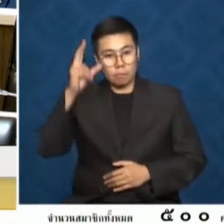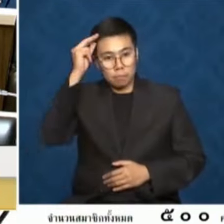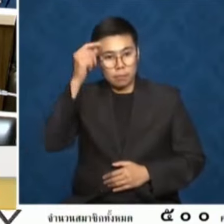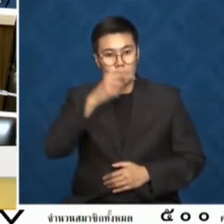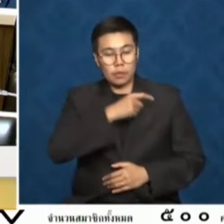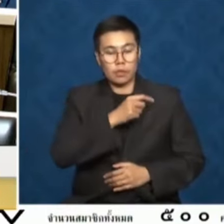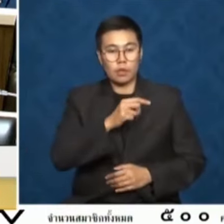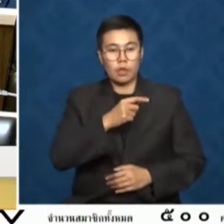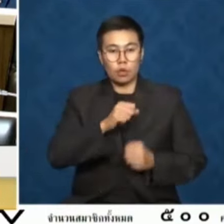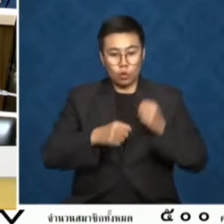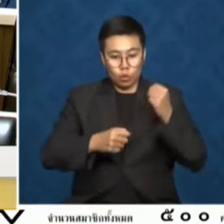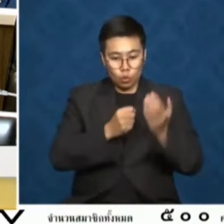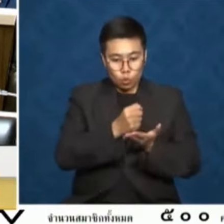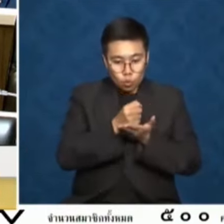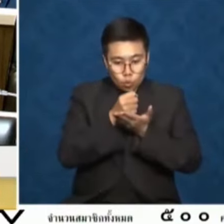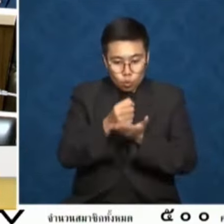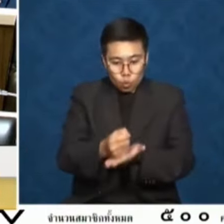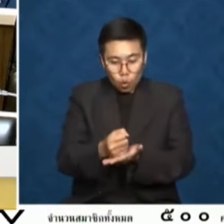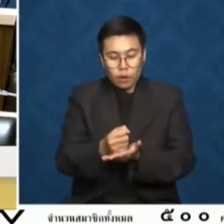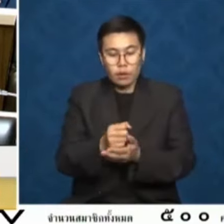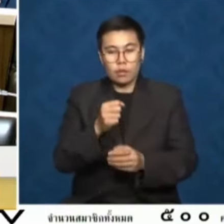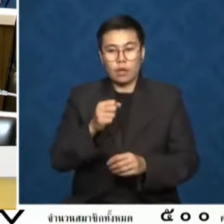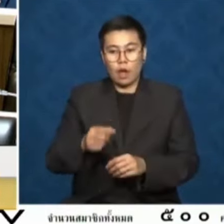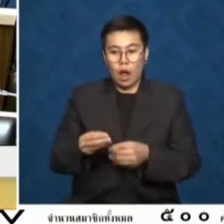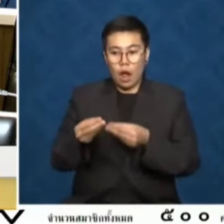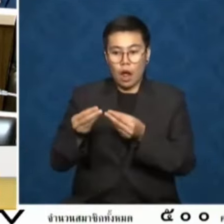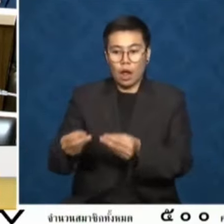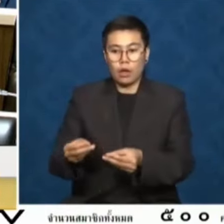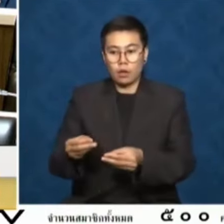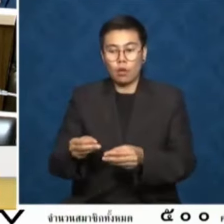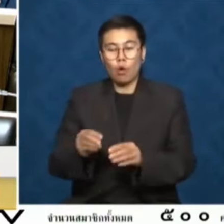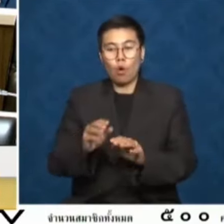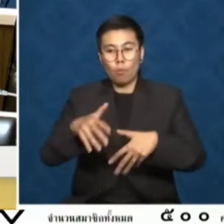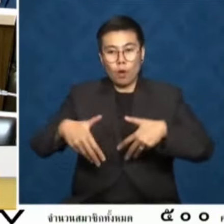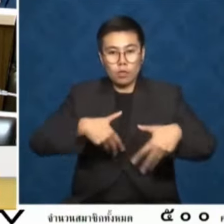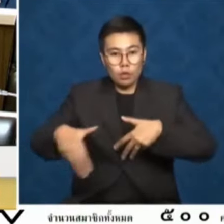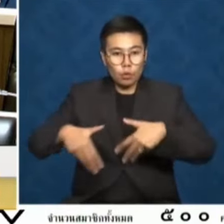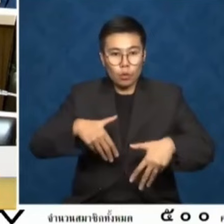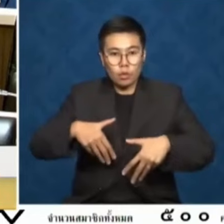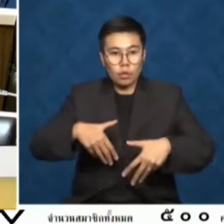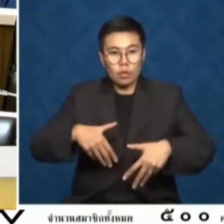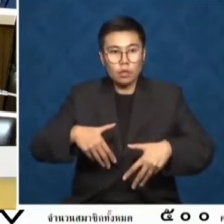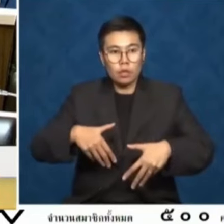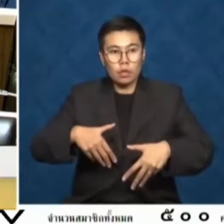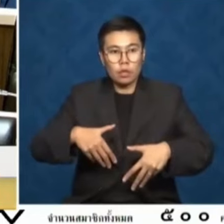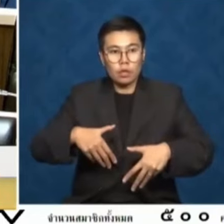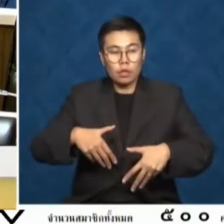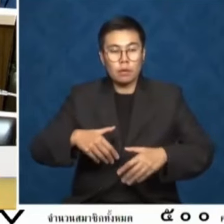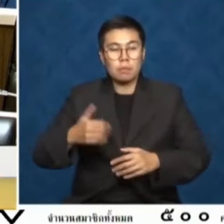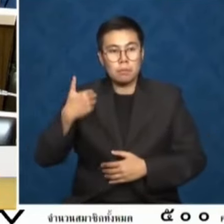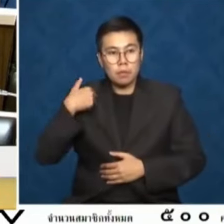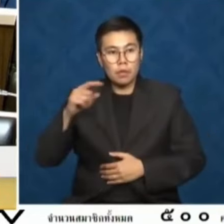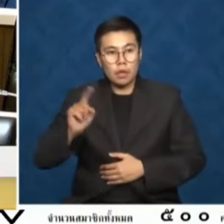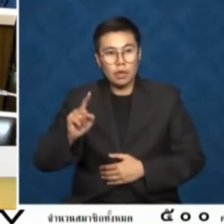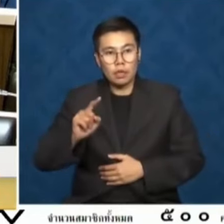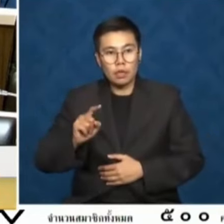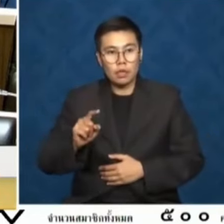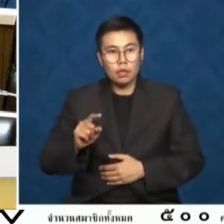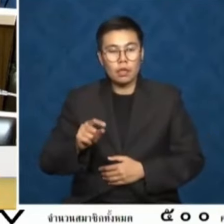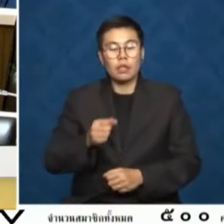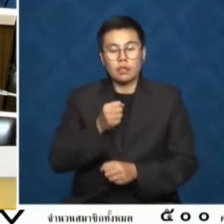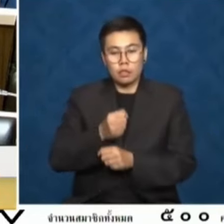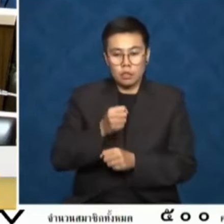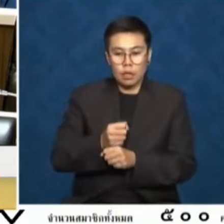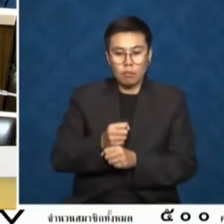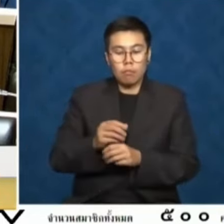ท่านเคยบอกว่าท่านที่ทำเพื่อส่วนตัวของท่านนั้นก็คือกินกับเรียนหนังสือนอกนั้นทำเพื่อคนอื่นหม